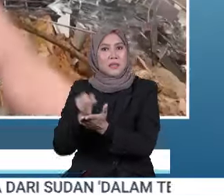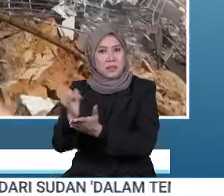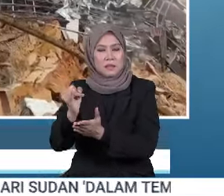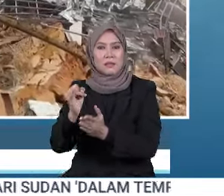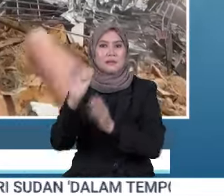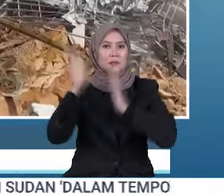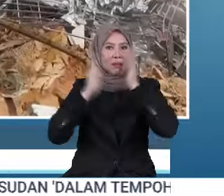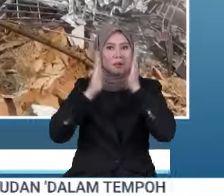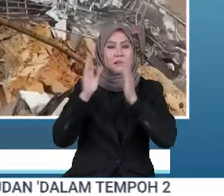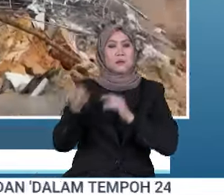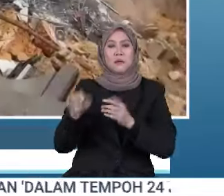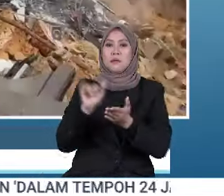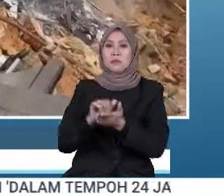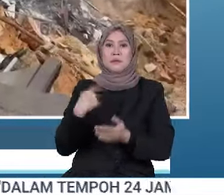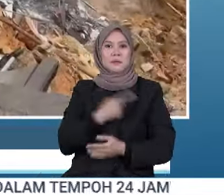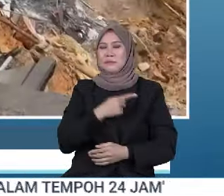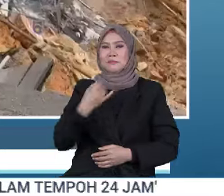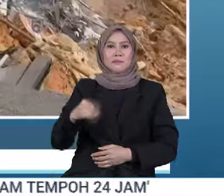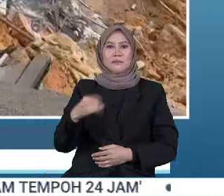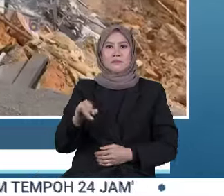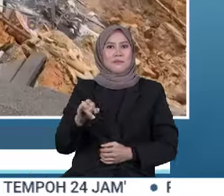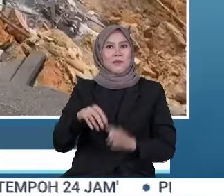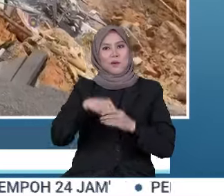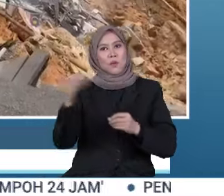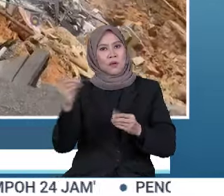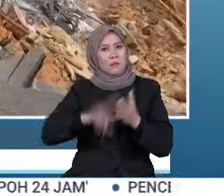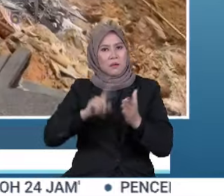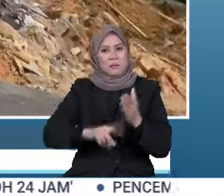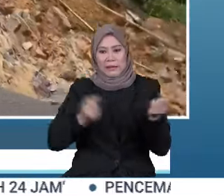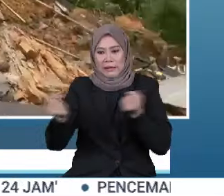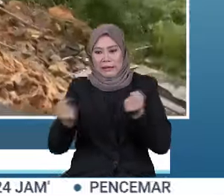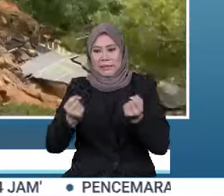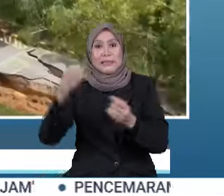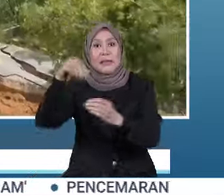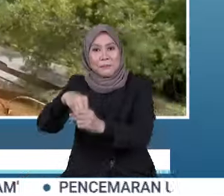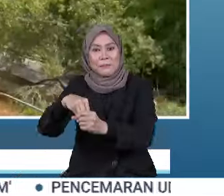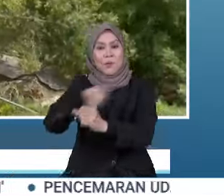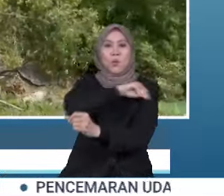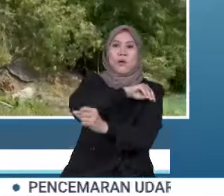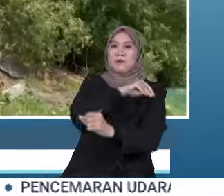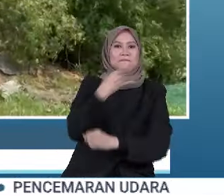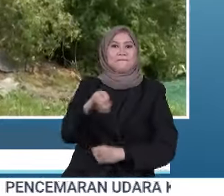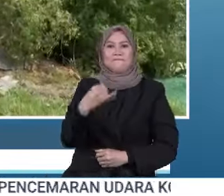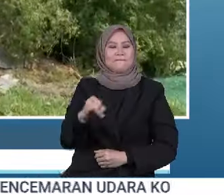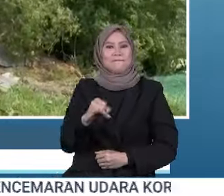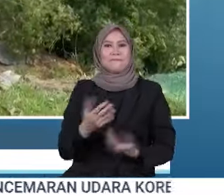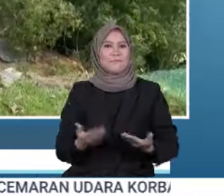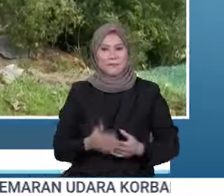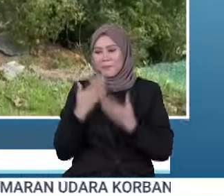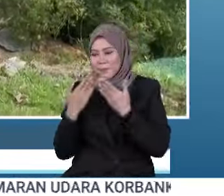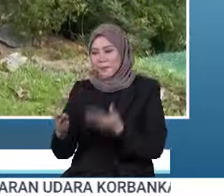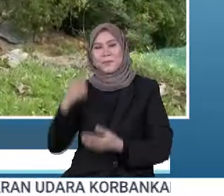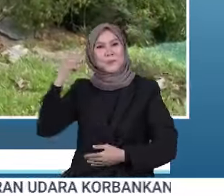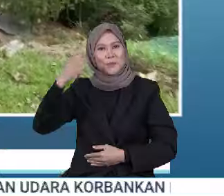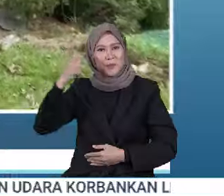ini kita tidak mampu dan untuk mengeluarkan sebarang kenderan yang terperangkat di dalam Oke Tuan Terima kasih Tuan